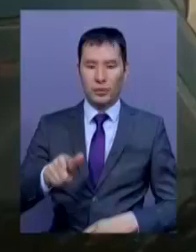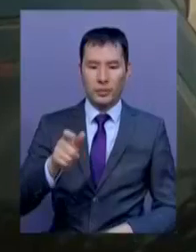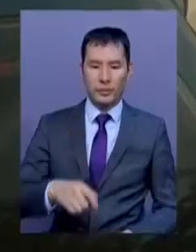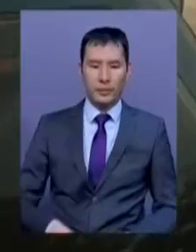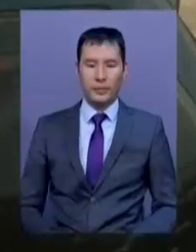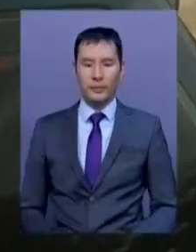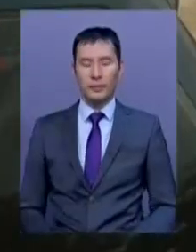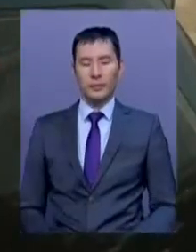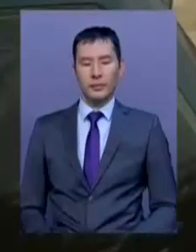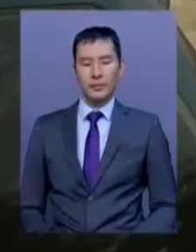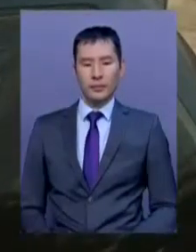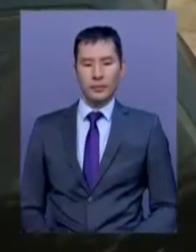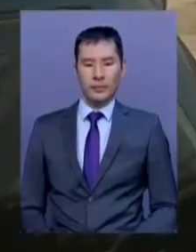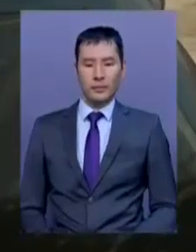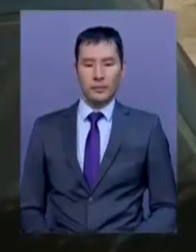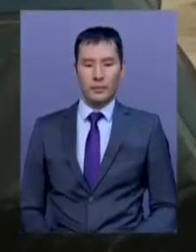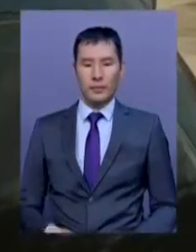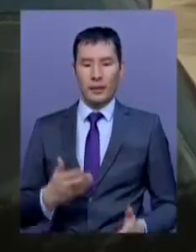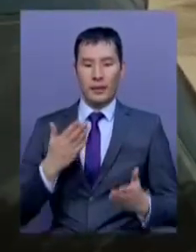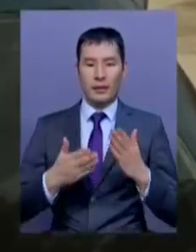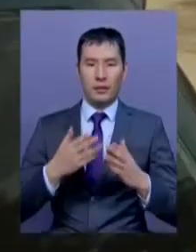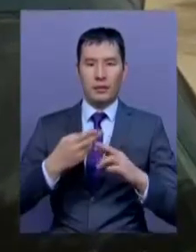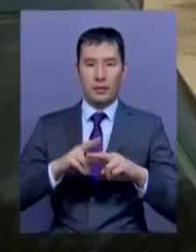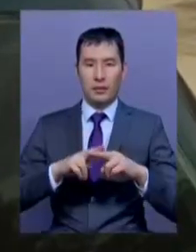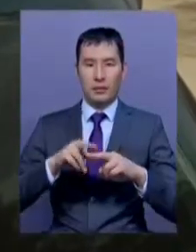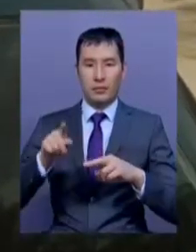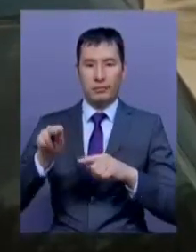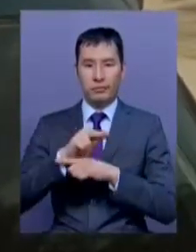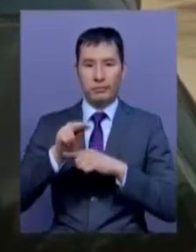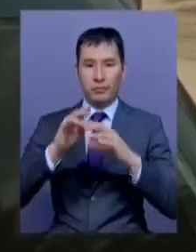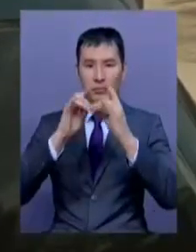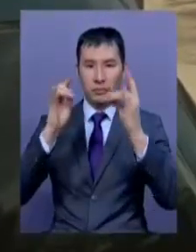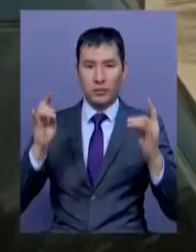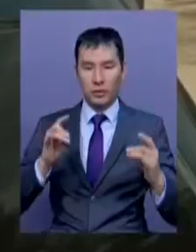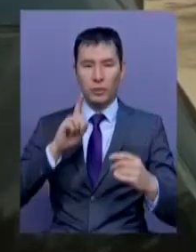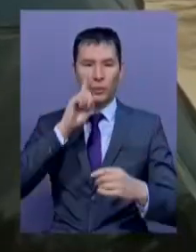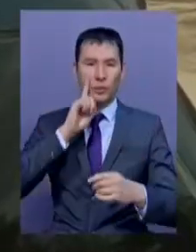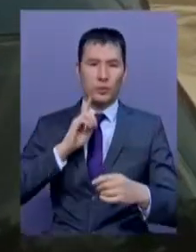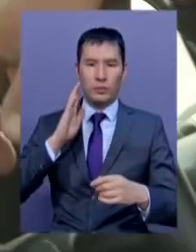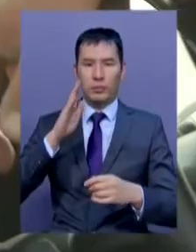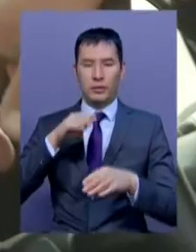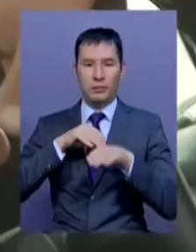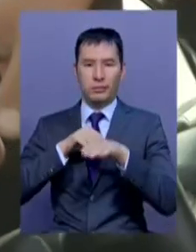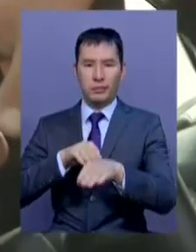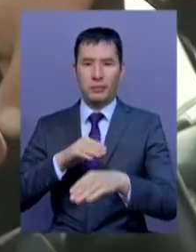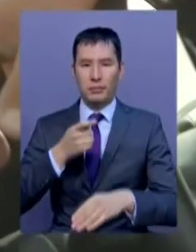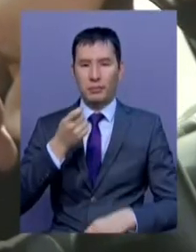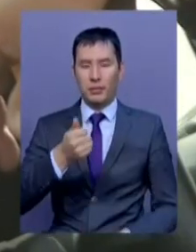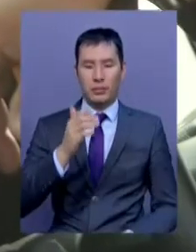удобно. Развязка будет большая, удобно. Со всех сторон можно заезжать, выезжать как бы без проблем. Әрине